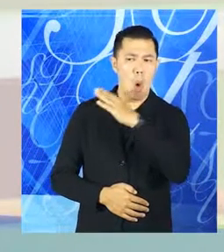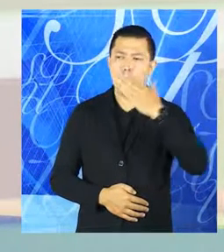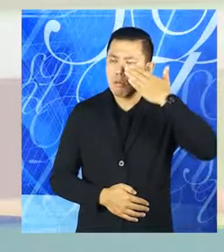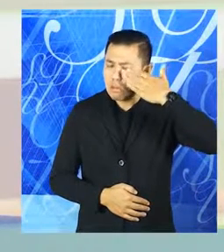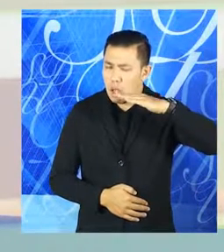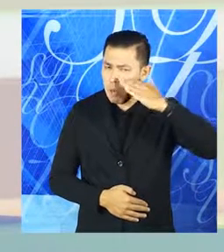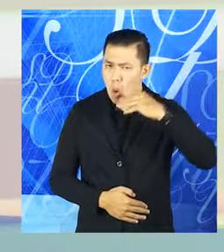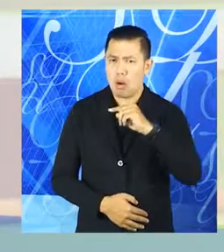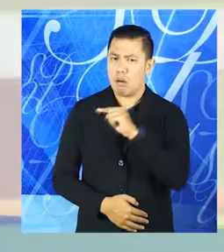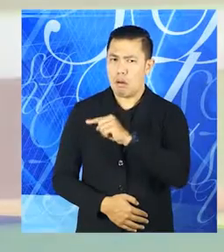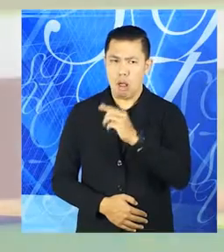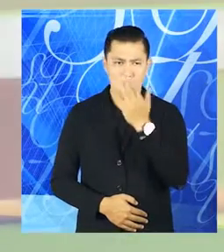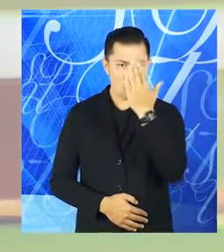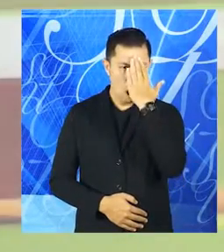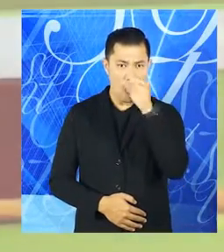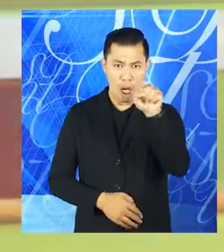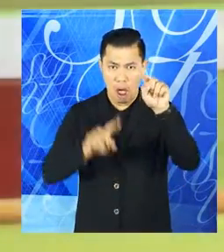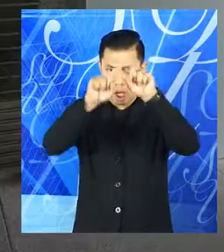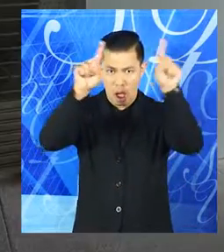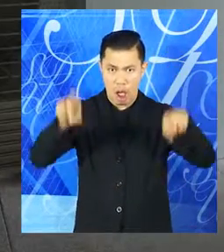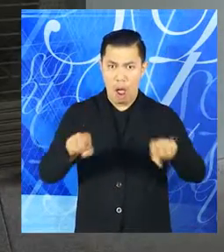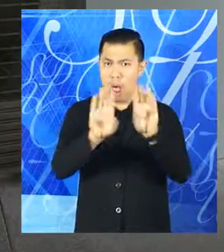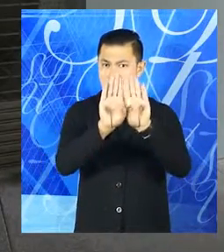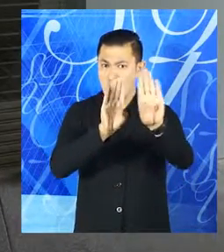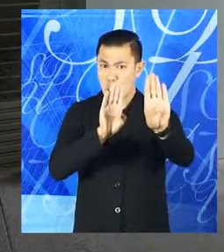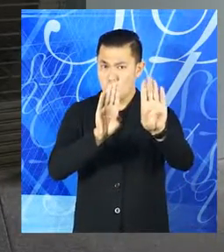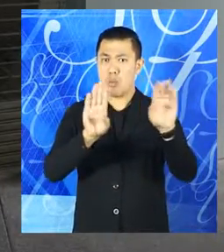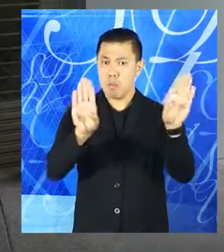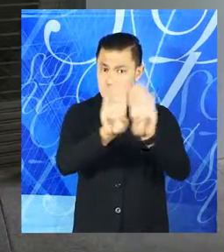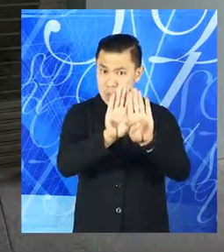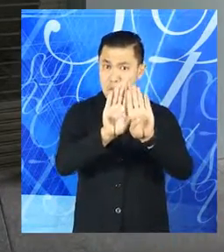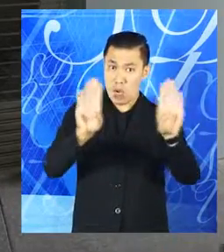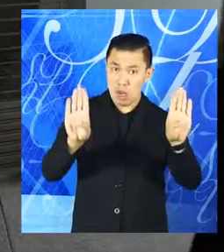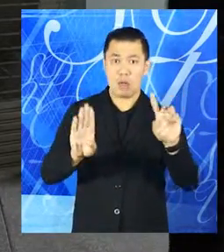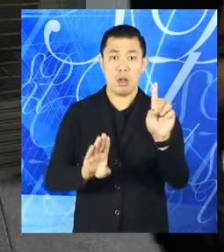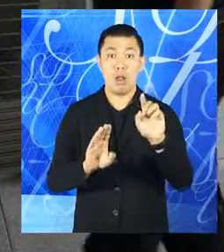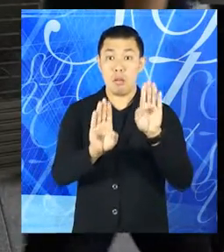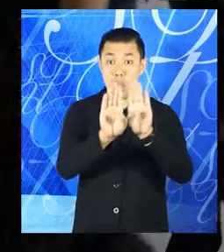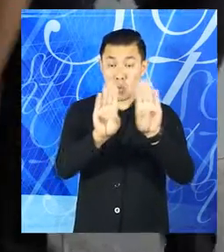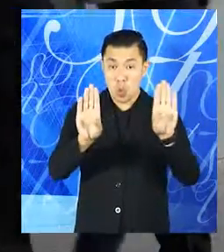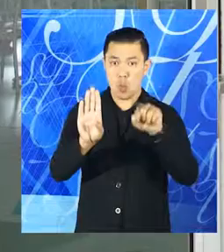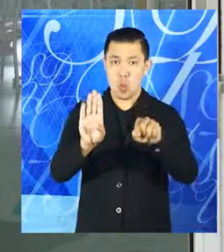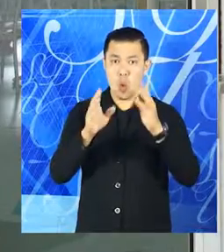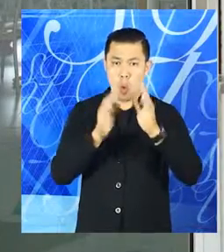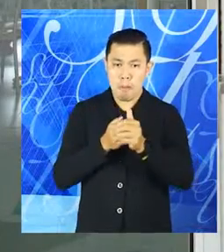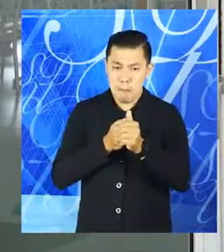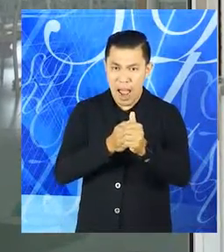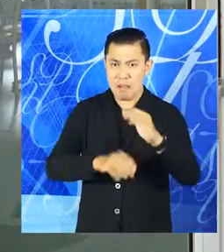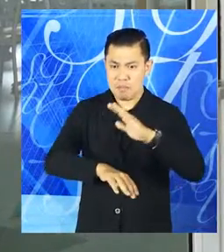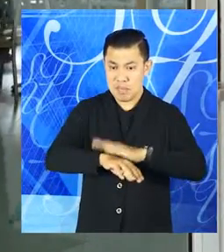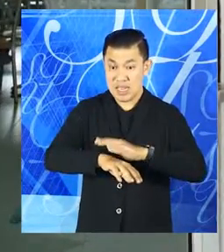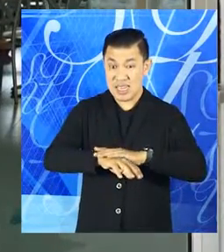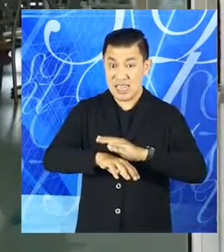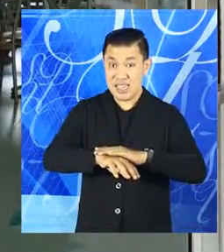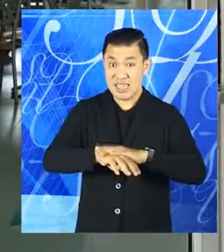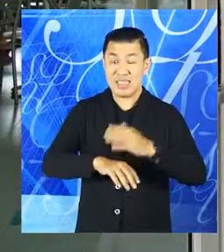ดว่าข้างหน้ามีประตูเปิดหรือปิดเมื่อถึงประตูผู้นำทางจะนำมือ